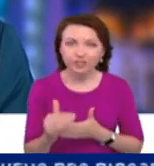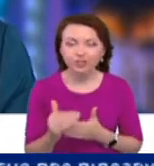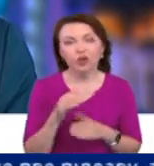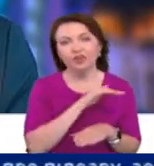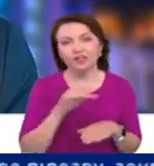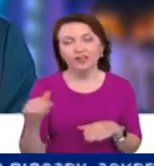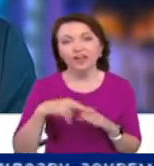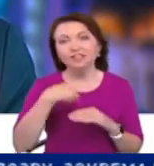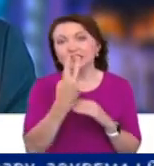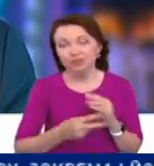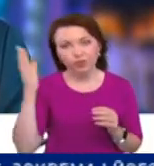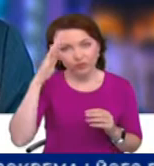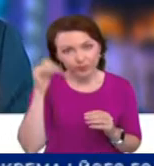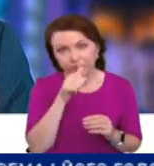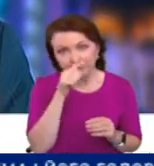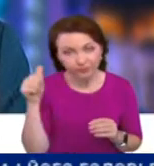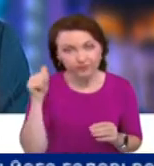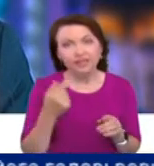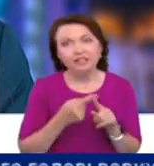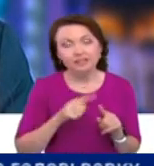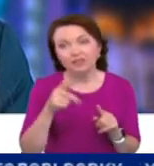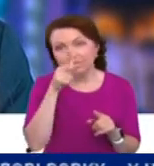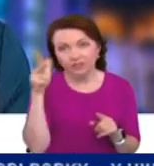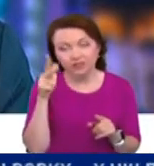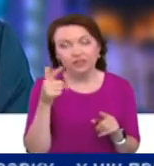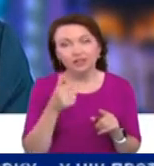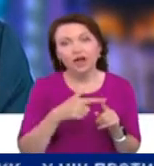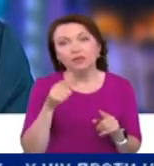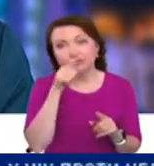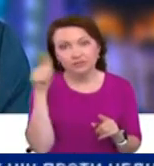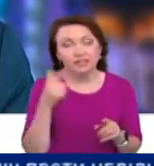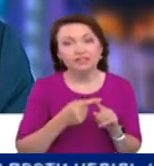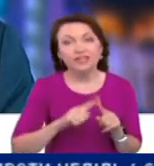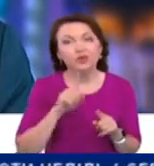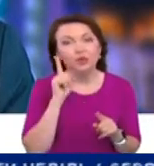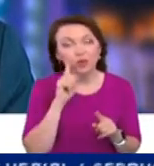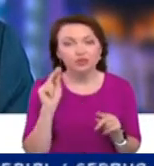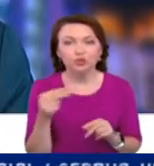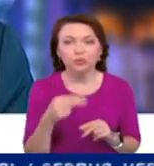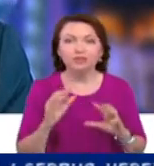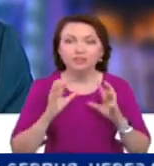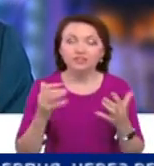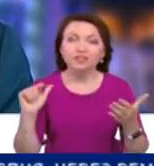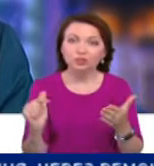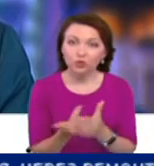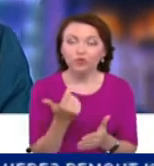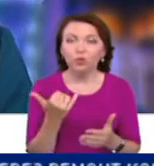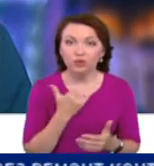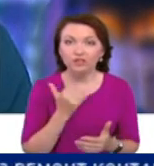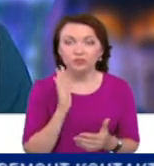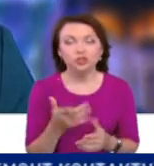у воду. Позаторік це був чемпіонат Європи, торік – юніорський чемпіонат світу. І ось знову у нас чемпіонат